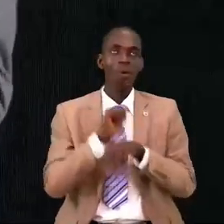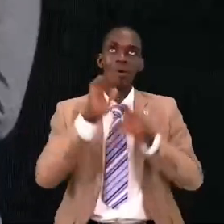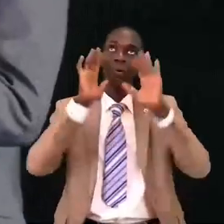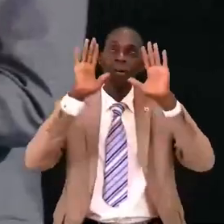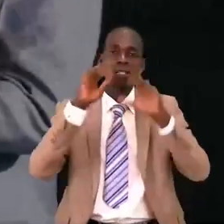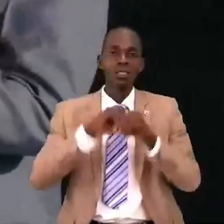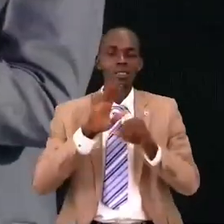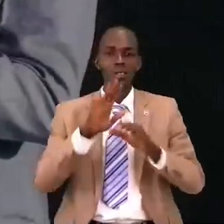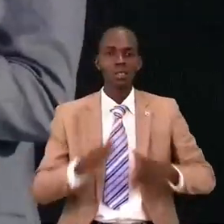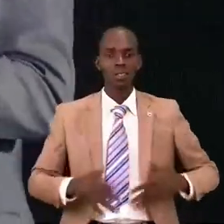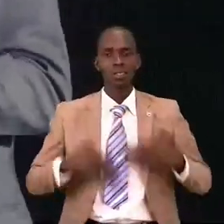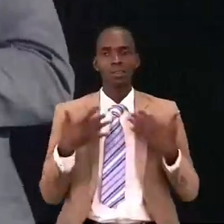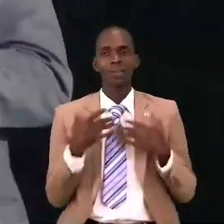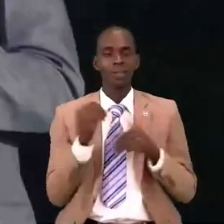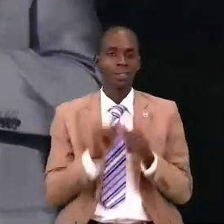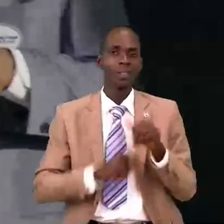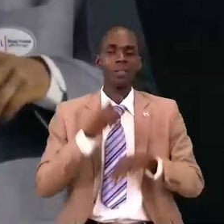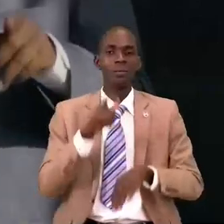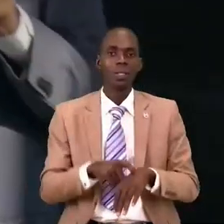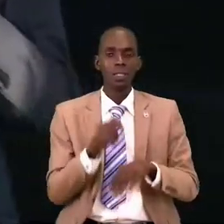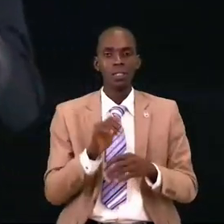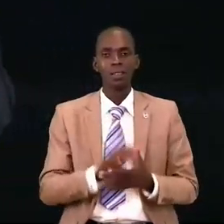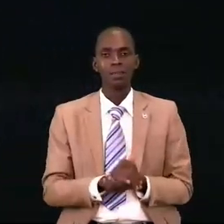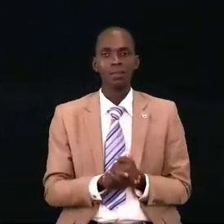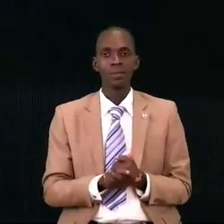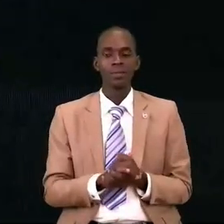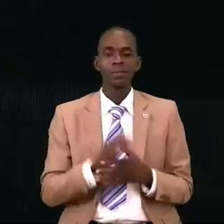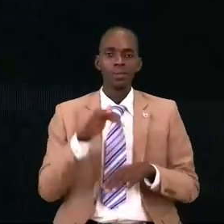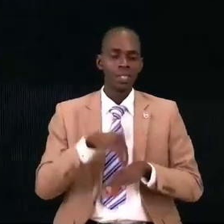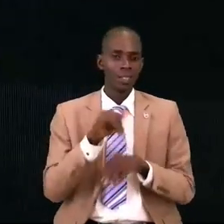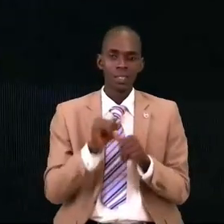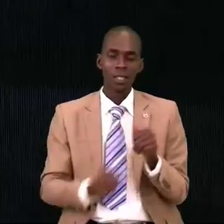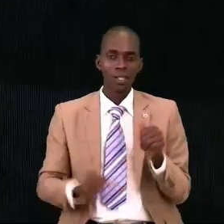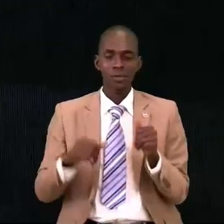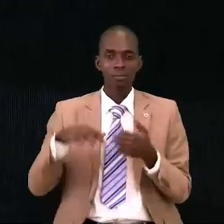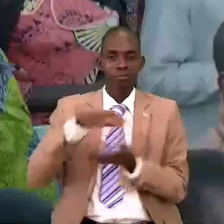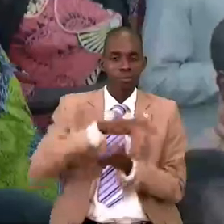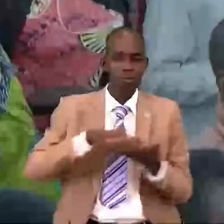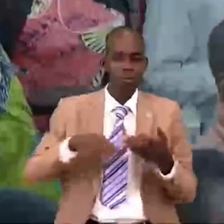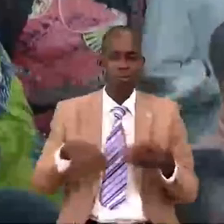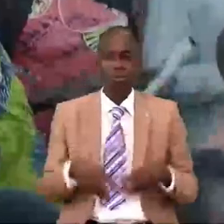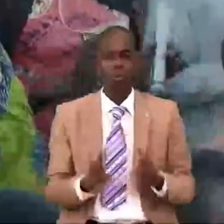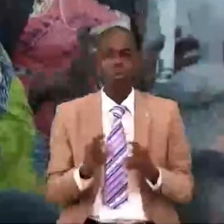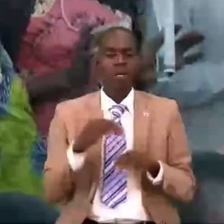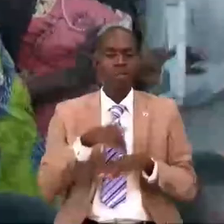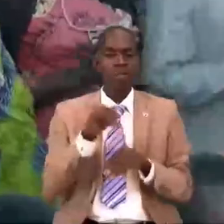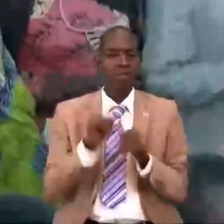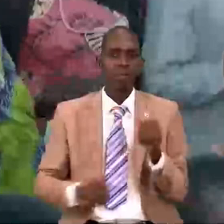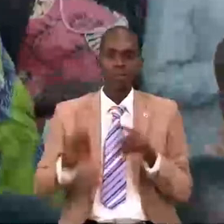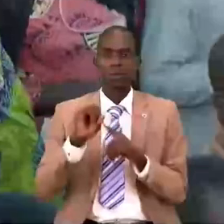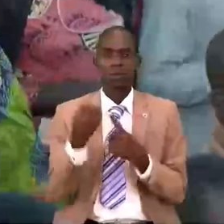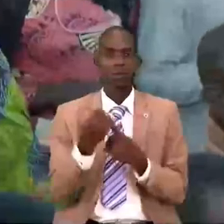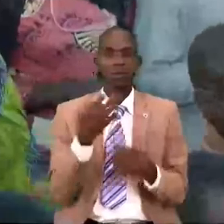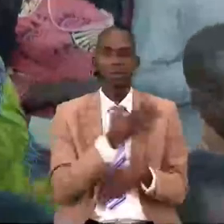chaque carrefour et dans toutes les situations. Et le Seigneur accomplira toutes choses te